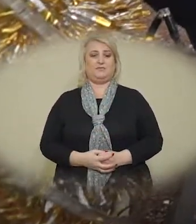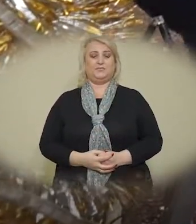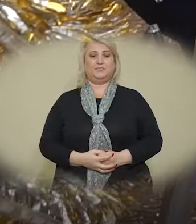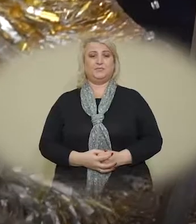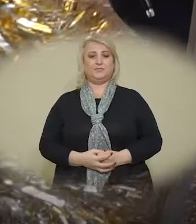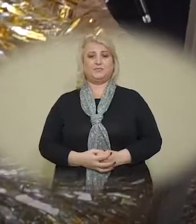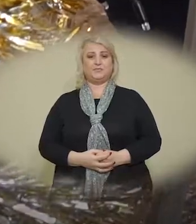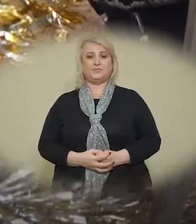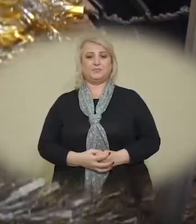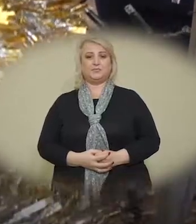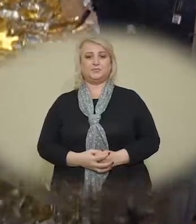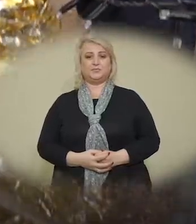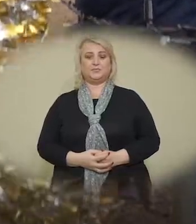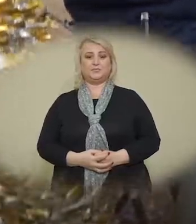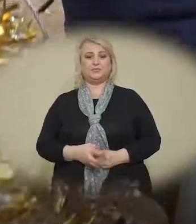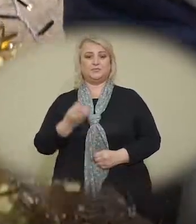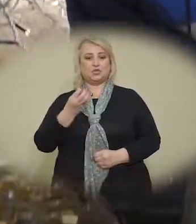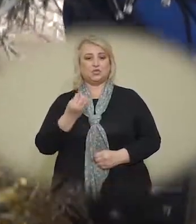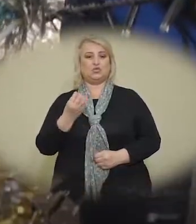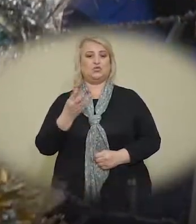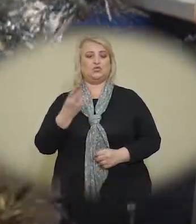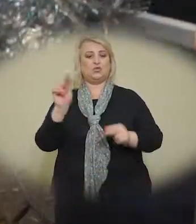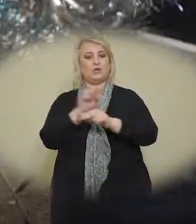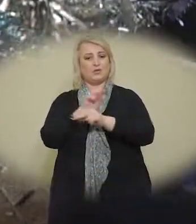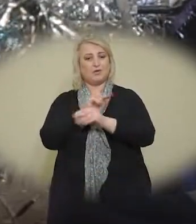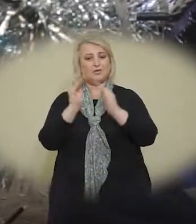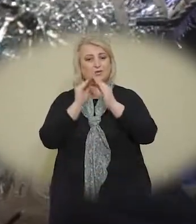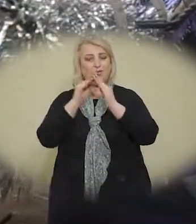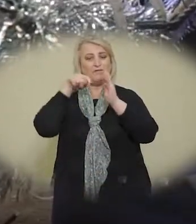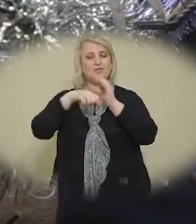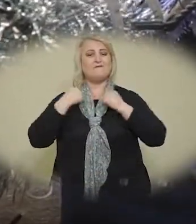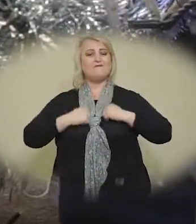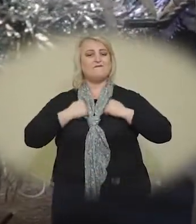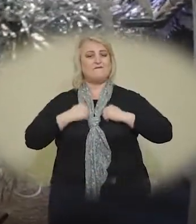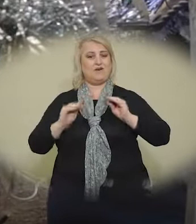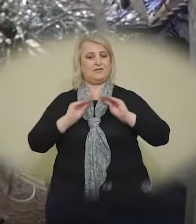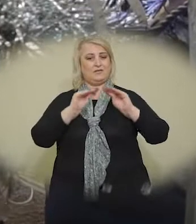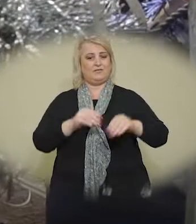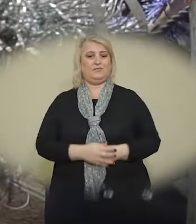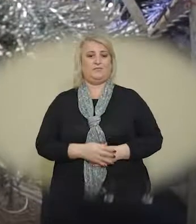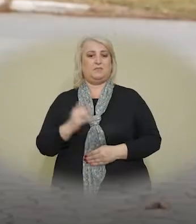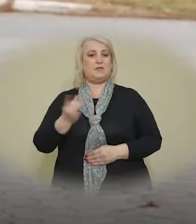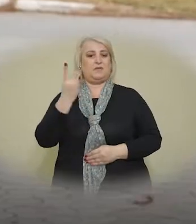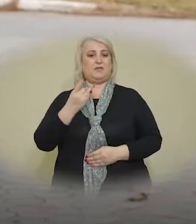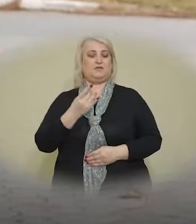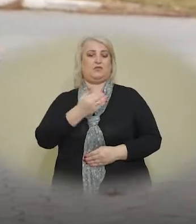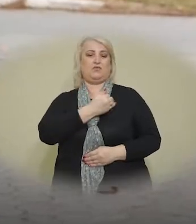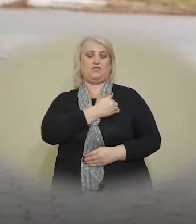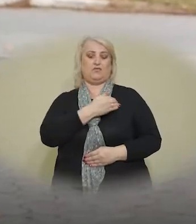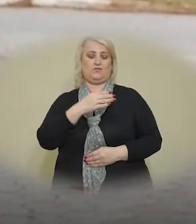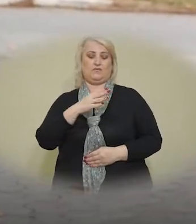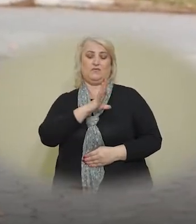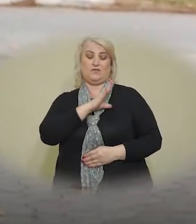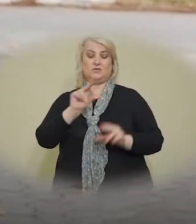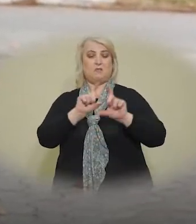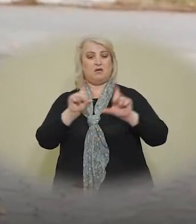mâncat pe net mecanic in că facem poate că sunt să facem baie mă mă bate vor